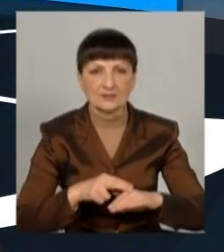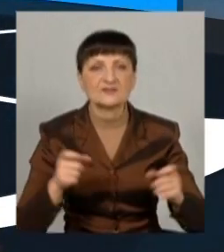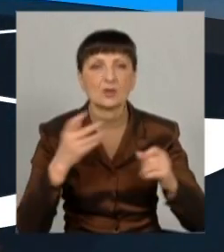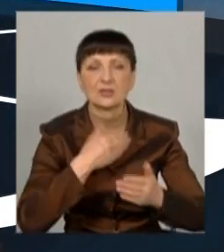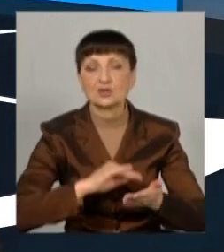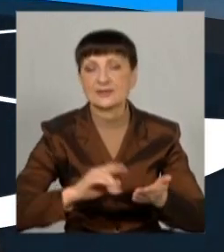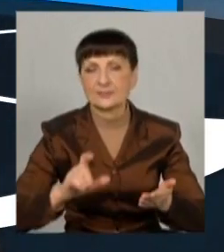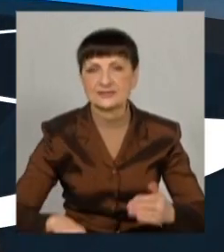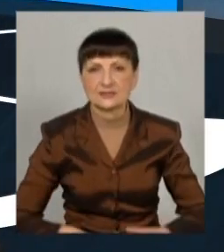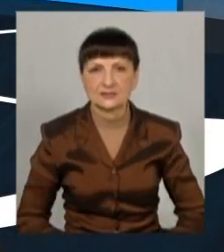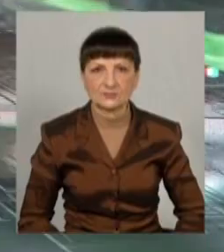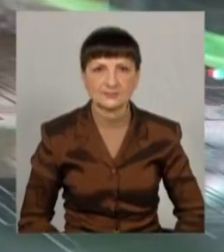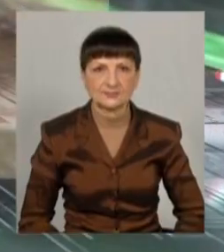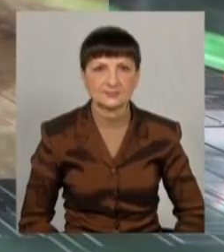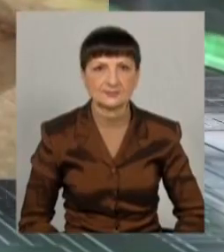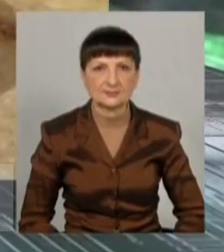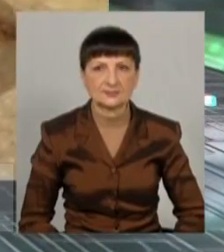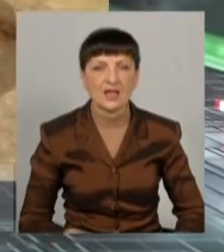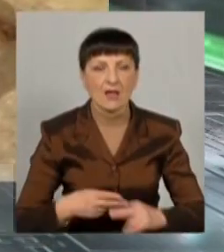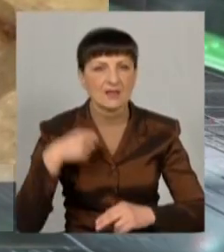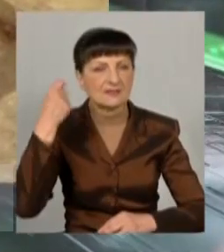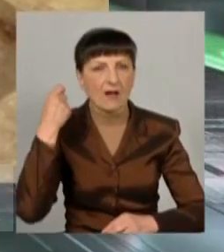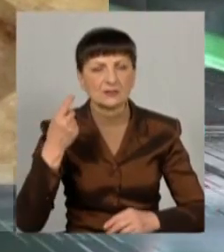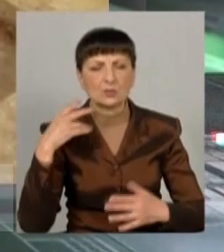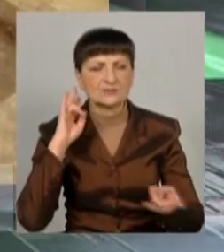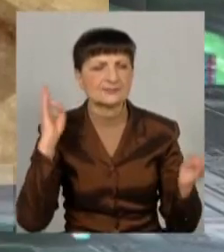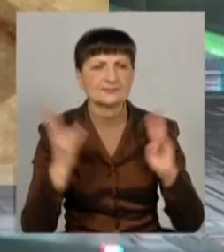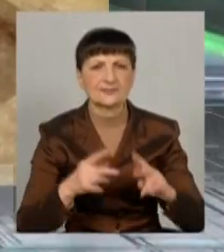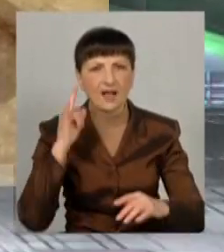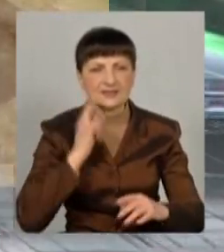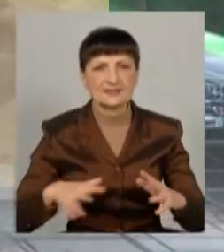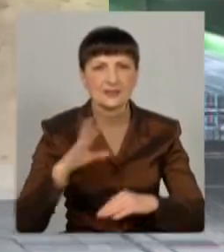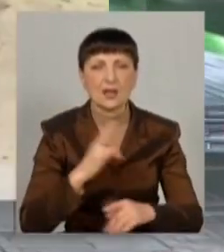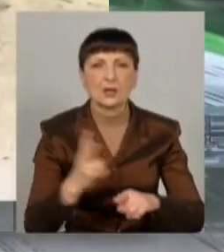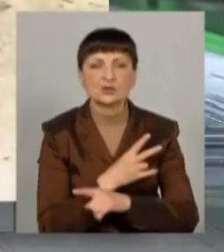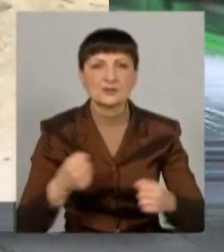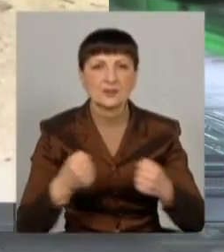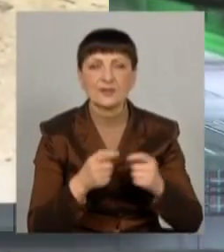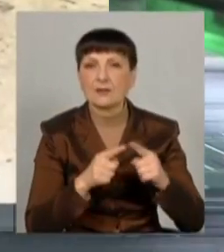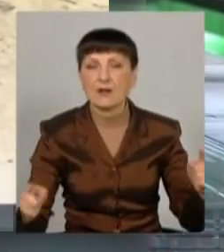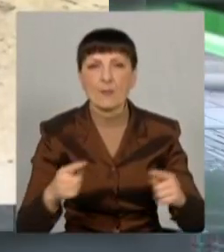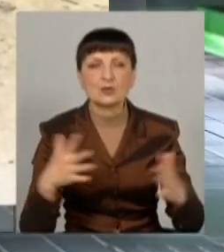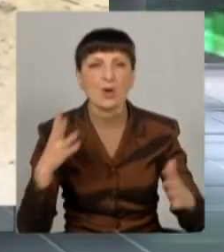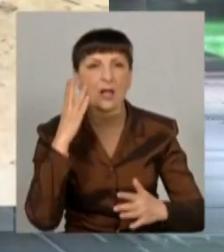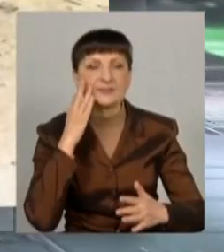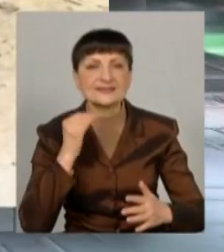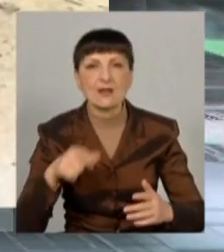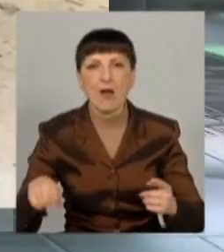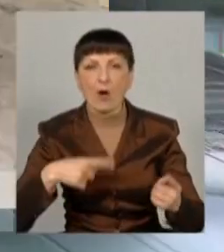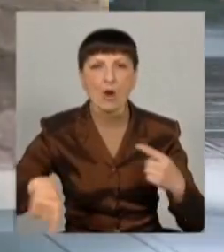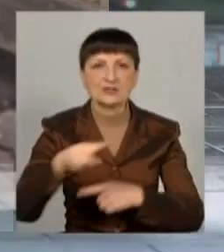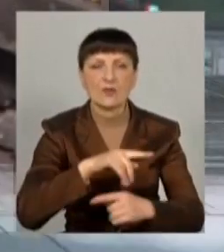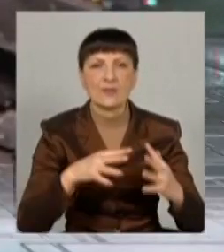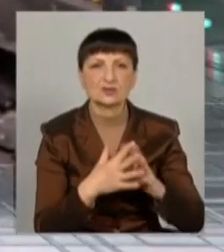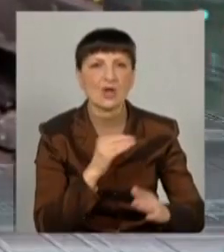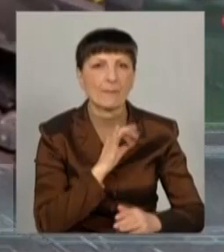Диас Махамбетов. Эти кадры облетели всю страну. Ночное ДТП на отрезке Большой Алматинской кольцевой автодороги между поселками